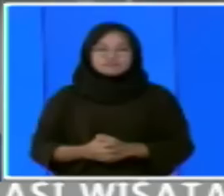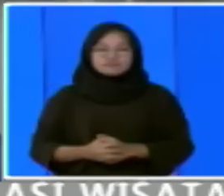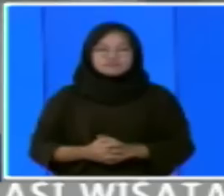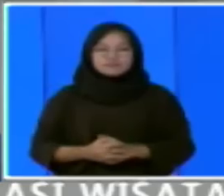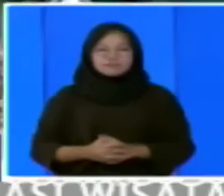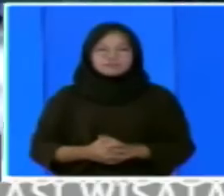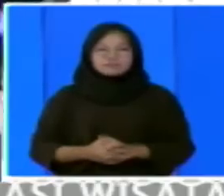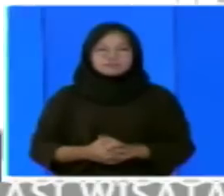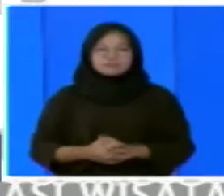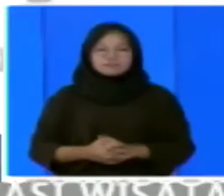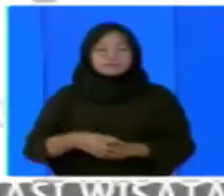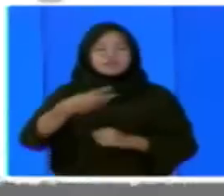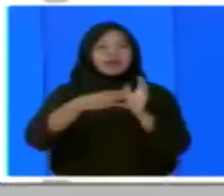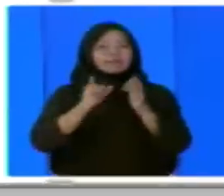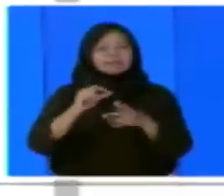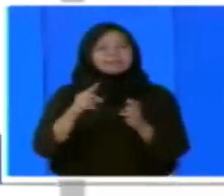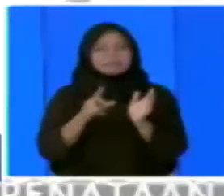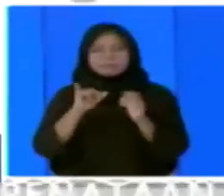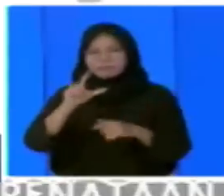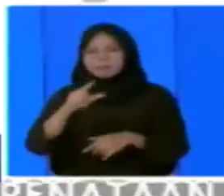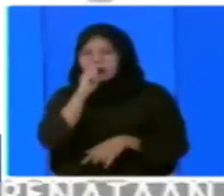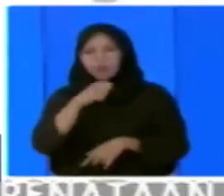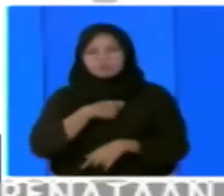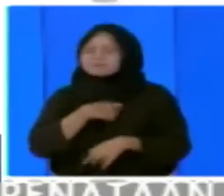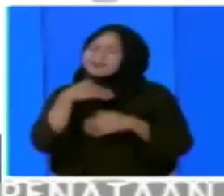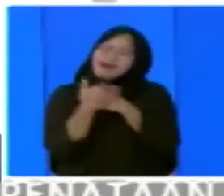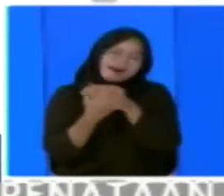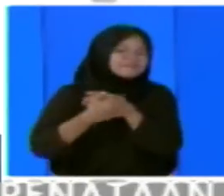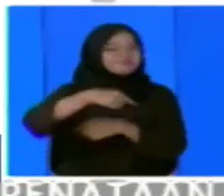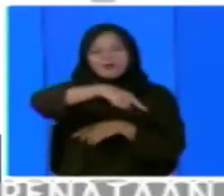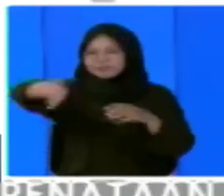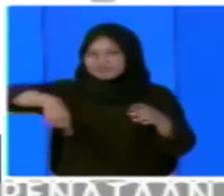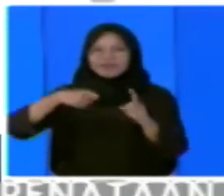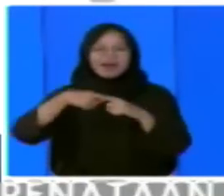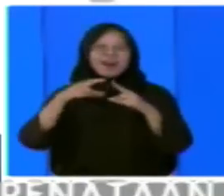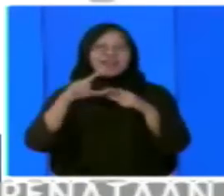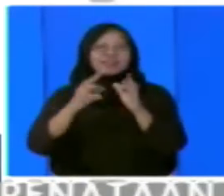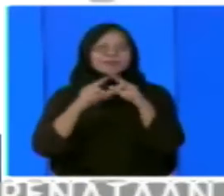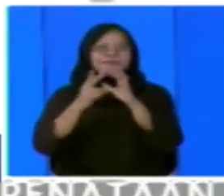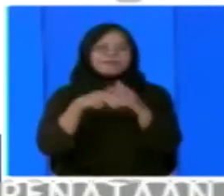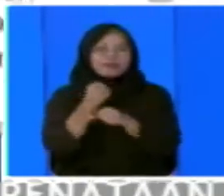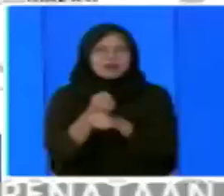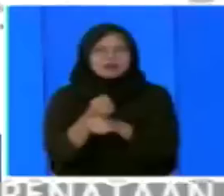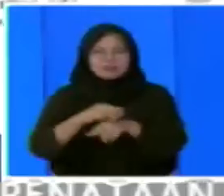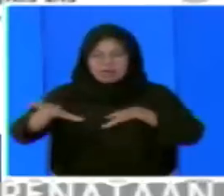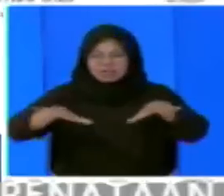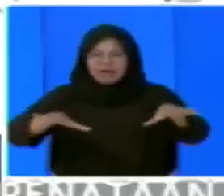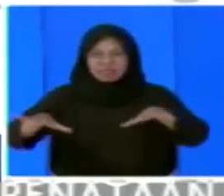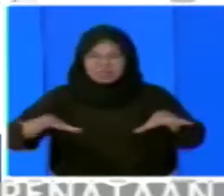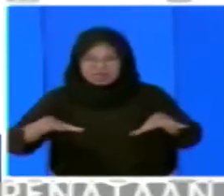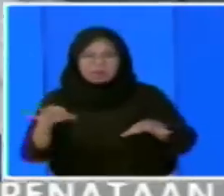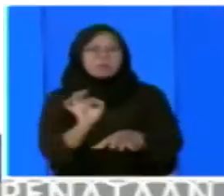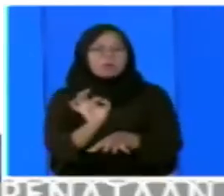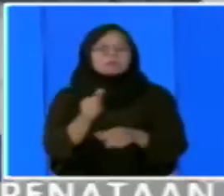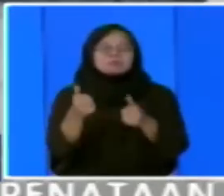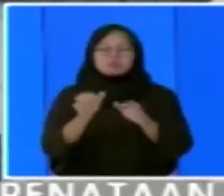Emil mengaku sangat menyayangkan kawasan Kalimalang yang selama ini belum tertata dengan baik. Padahal menurutnya, Kalimalang bisa